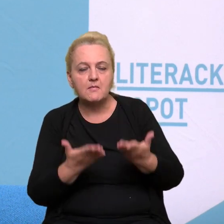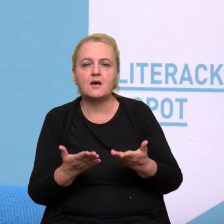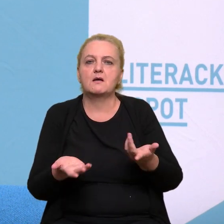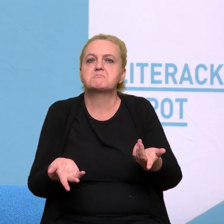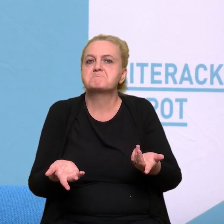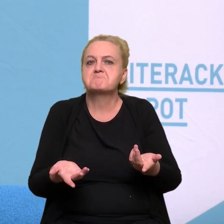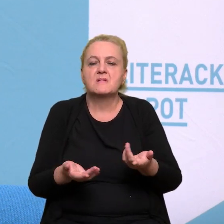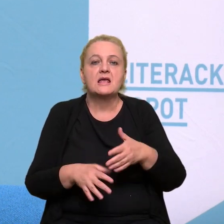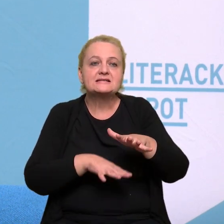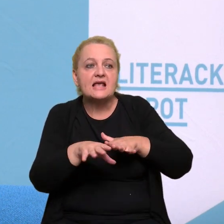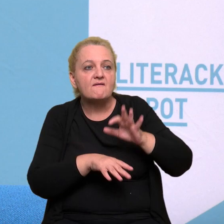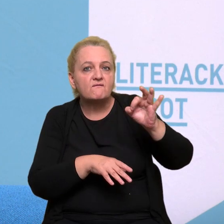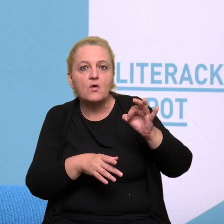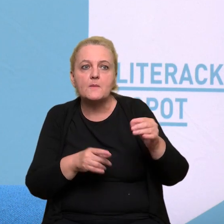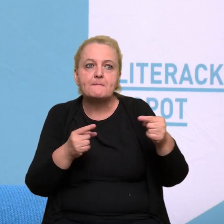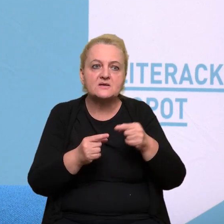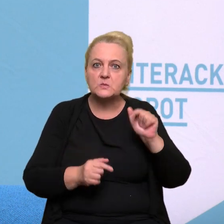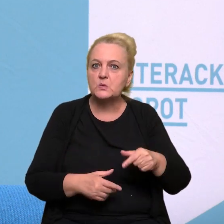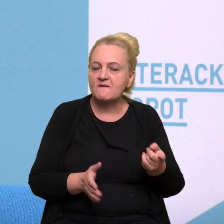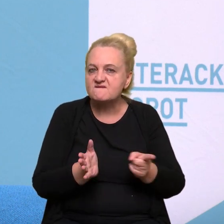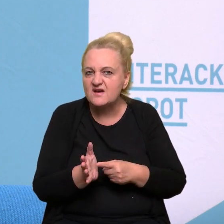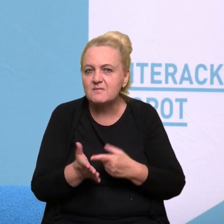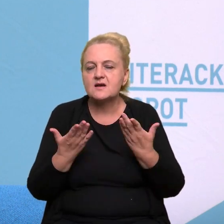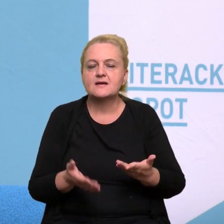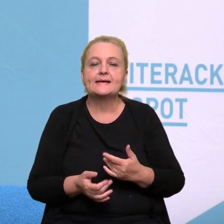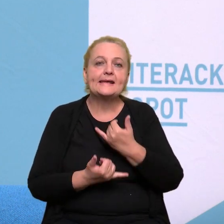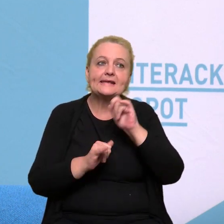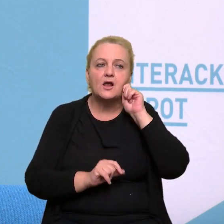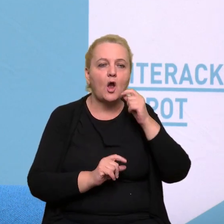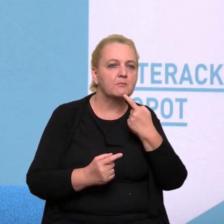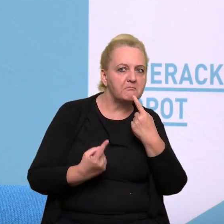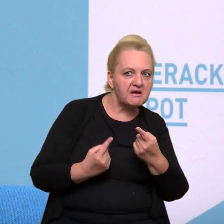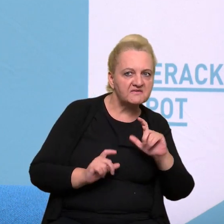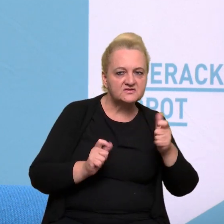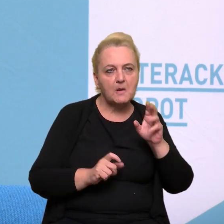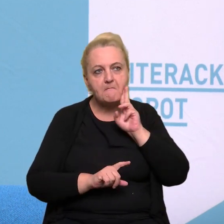przez zawód, który wykonują, przez to, co mówią inne